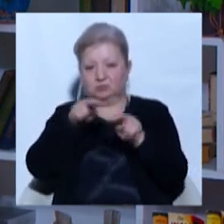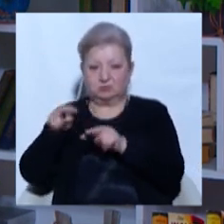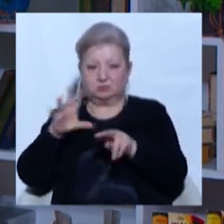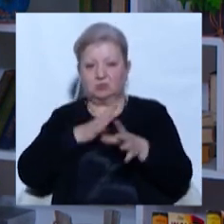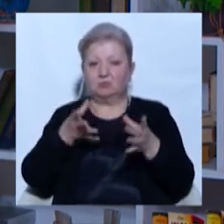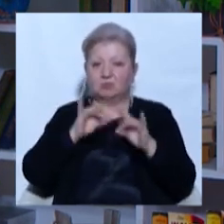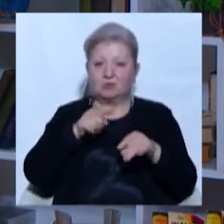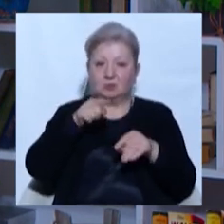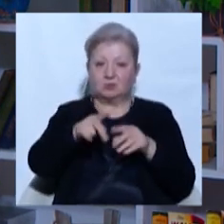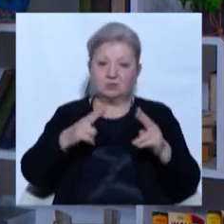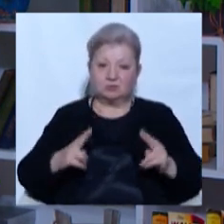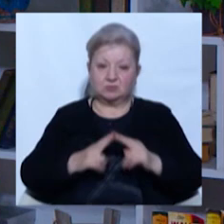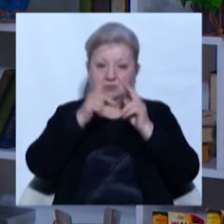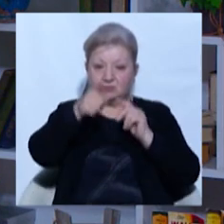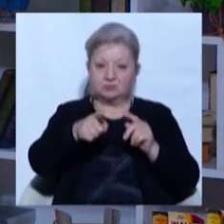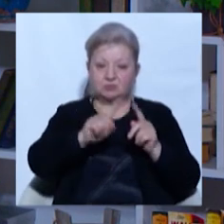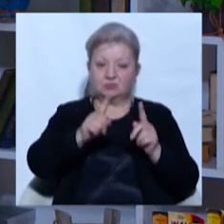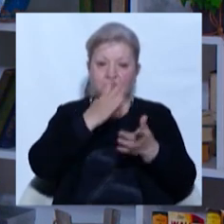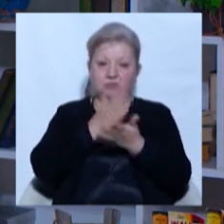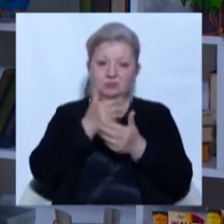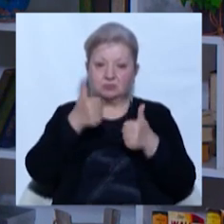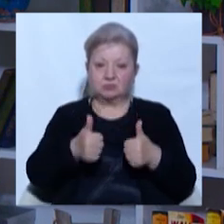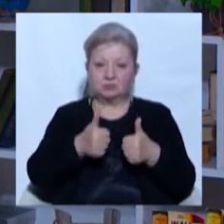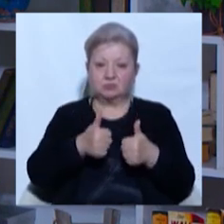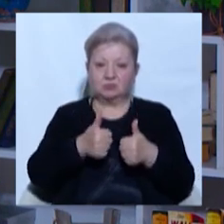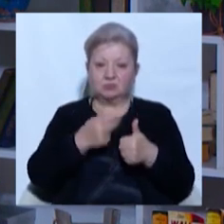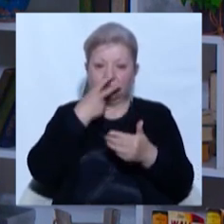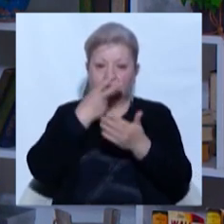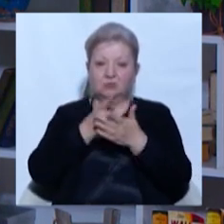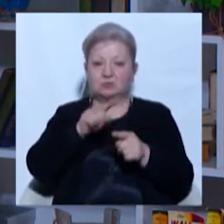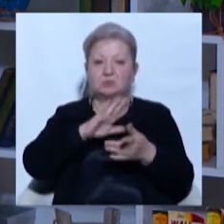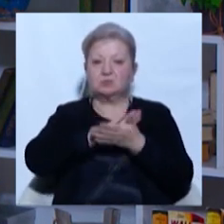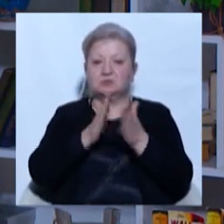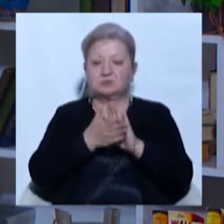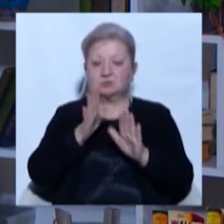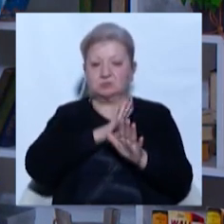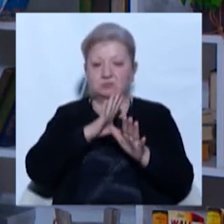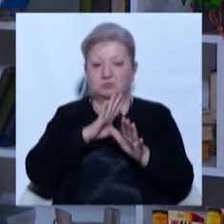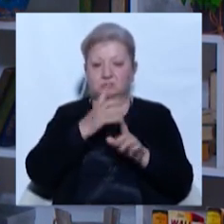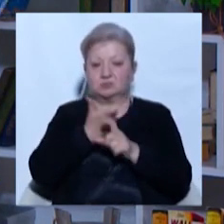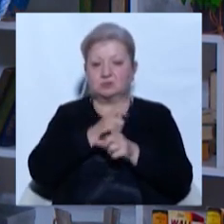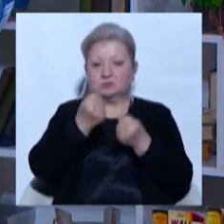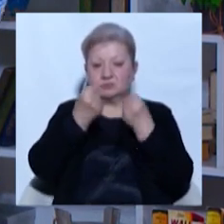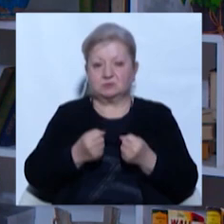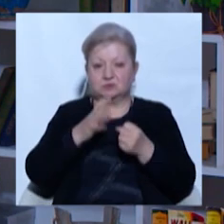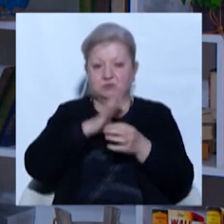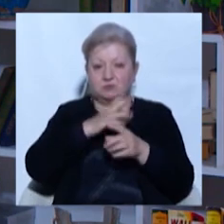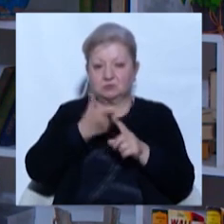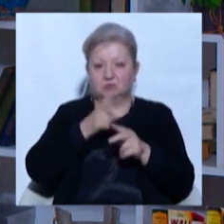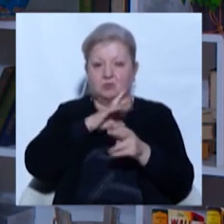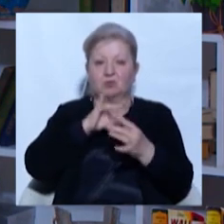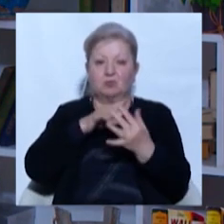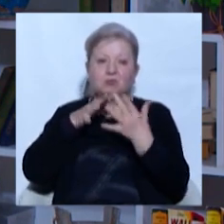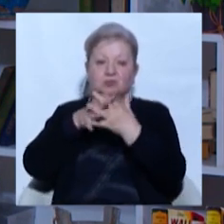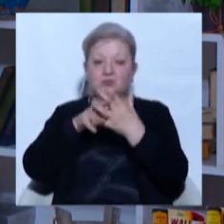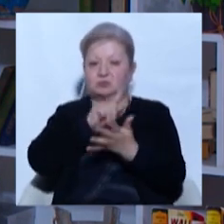ეს ბონისისიონის წაწერა ამის კარგი დასტურია, რომ სიტუაცია იმდენ ძიმე იყო, რომ თუ არა უკვე აშკარა ბძოლა, ამისიქით სხვა გზა